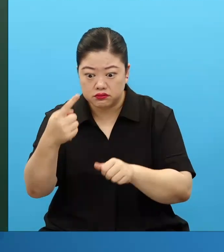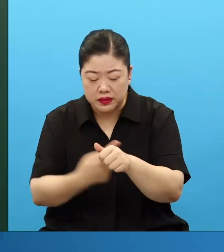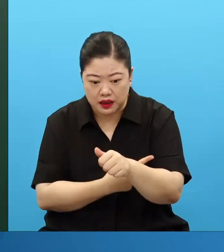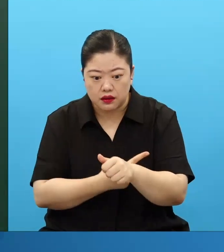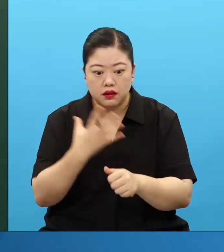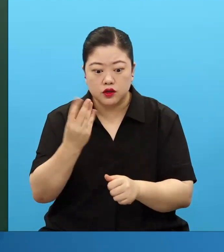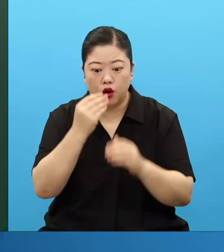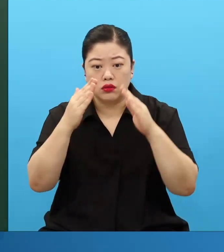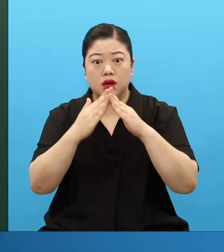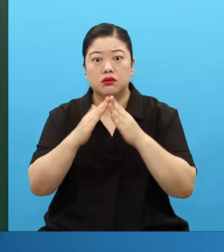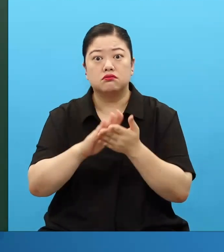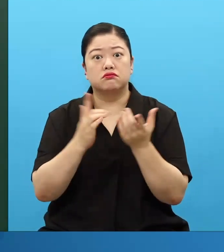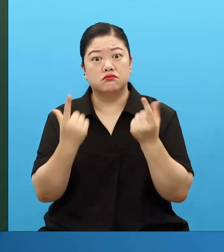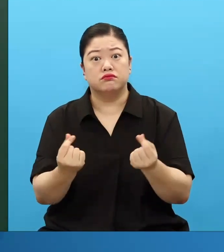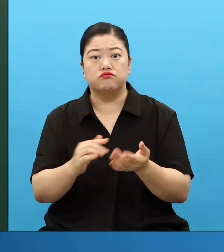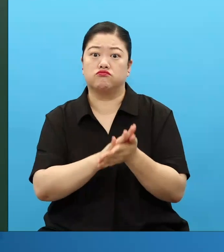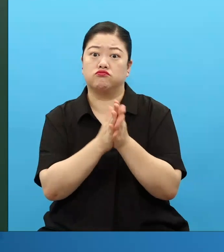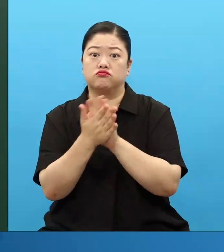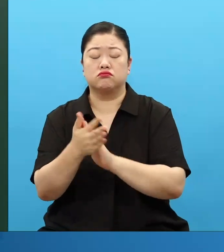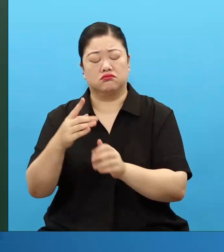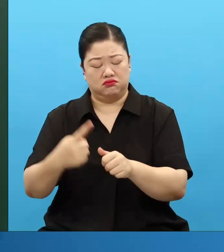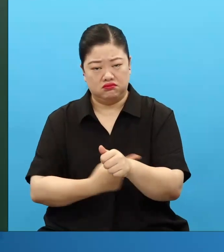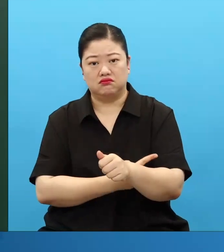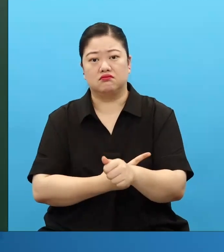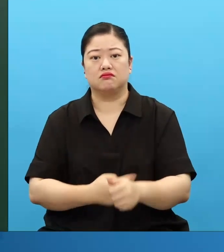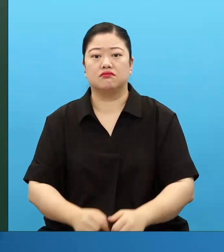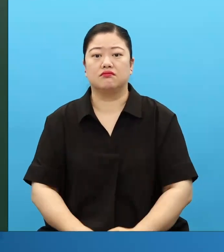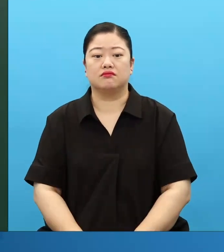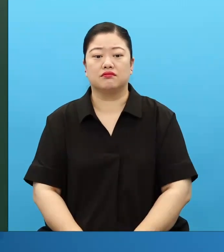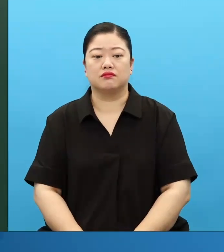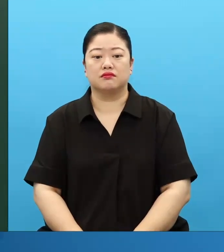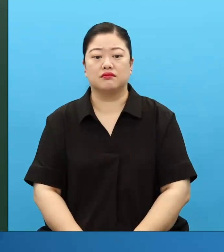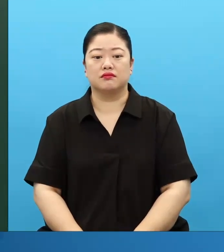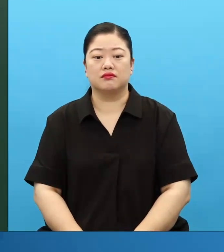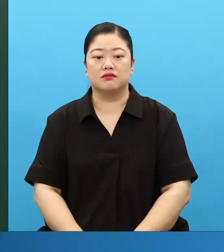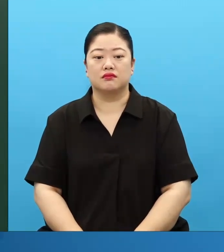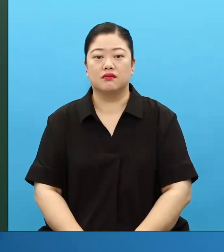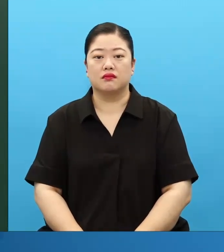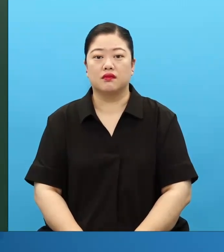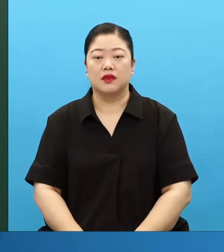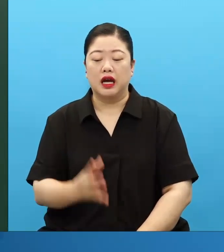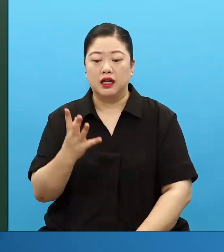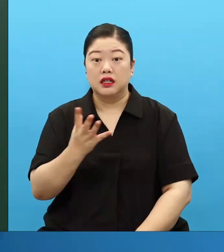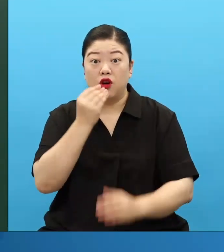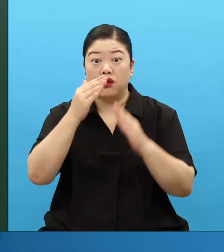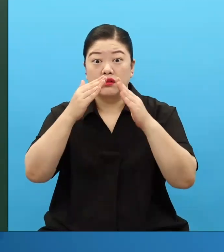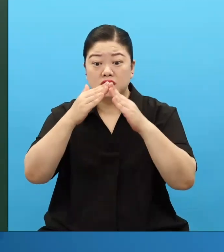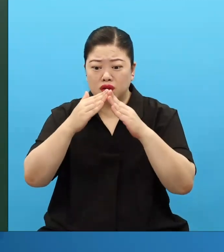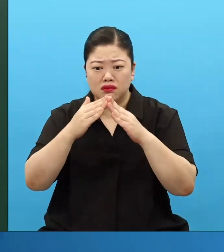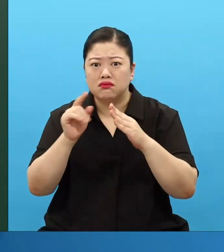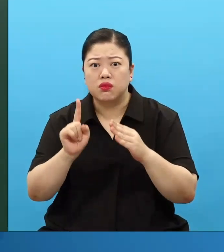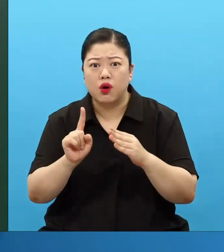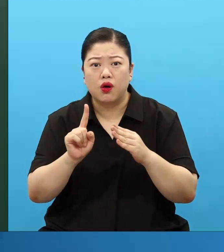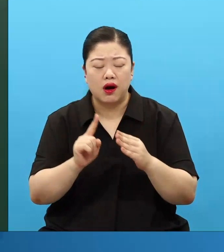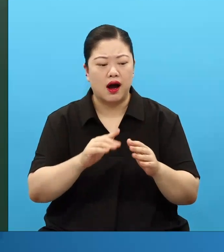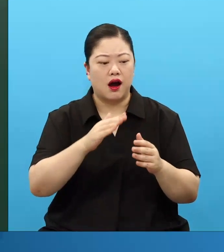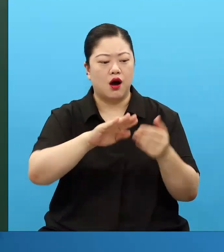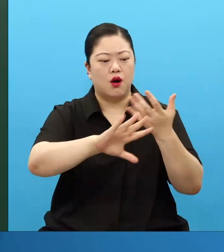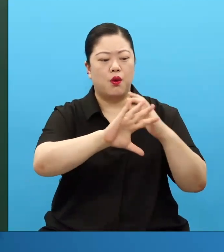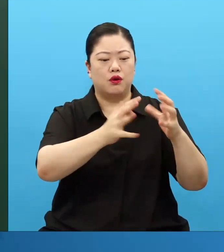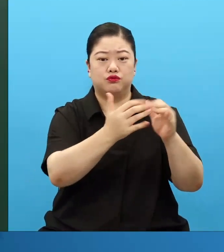우습죠. That it's a 나 ridiculous 이거 thing. 보면서 된다는 증거 아닙니까? And so looking at that, I realized that's evidence 아니 that it works. 귀신 들린 자들이 귀신 문화를